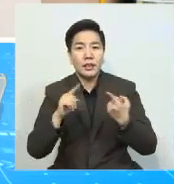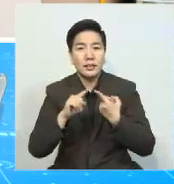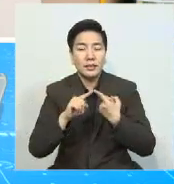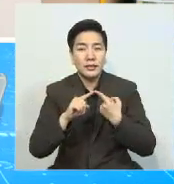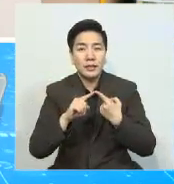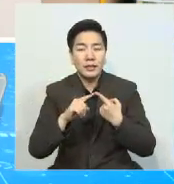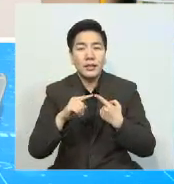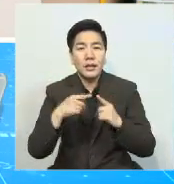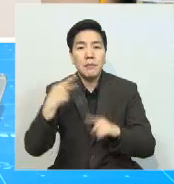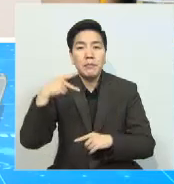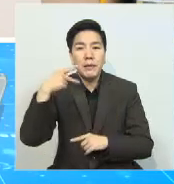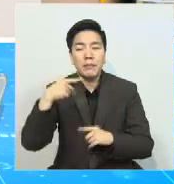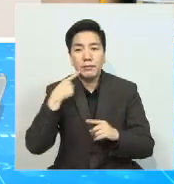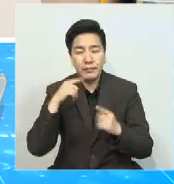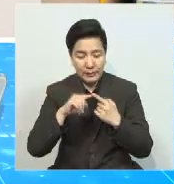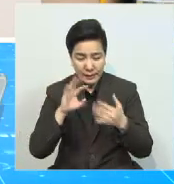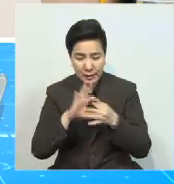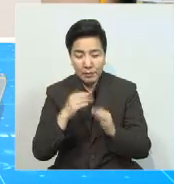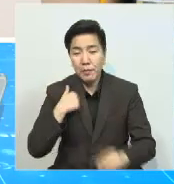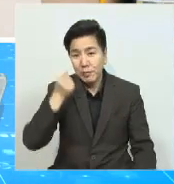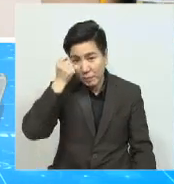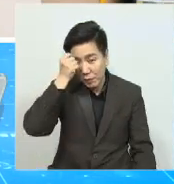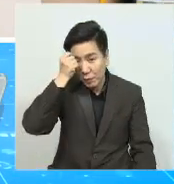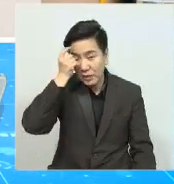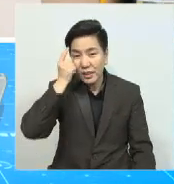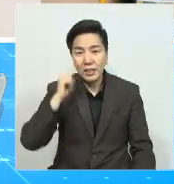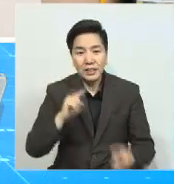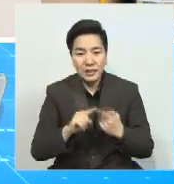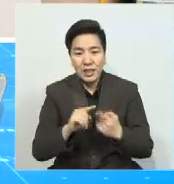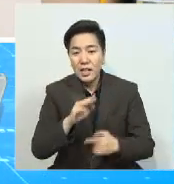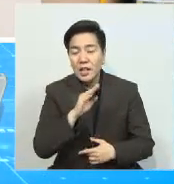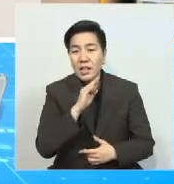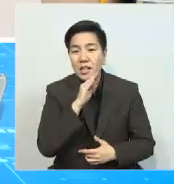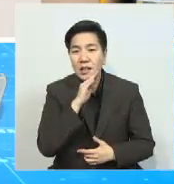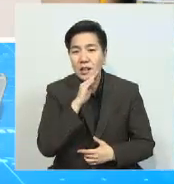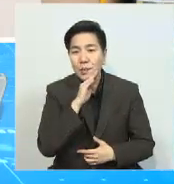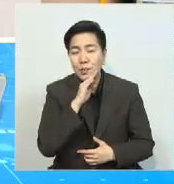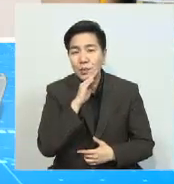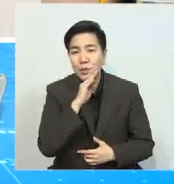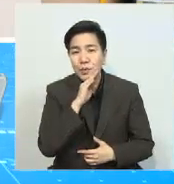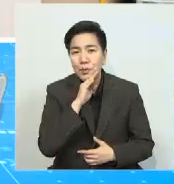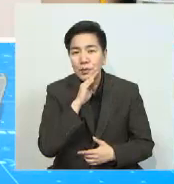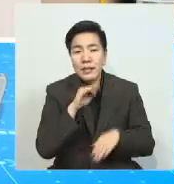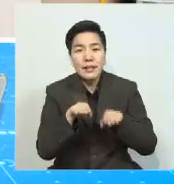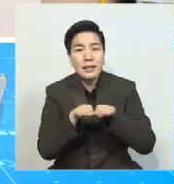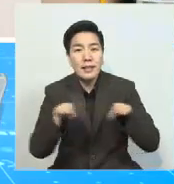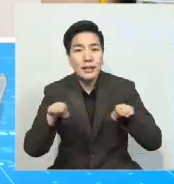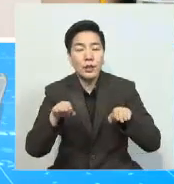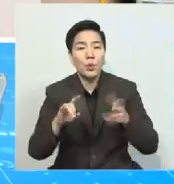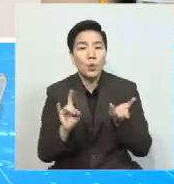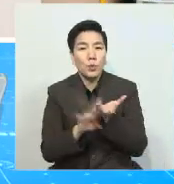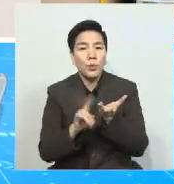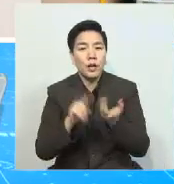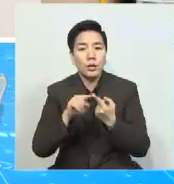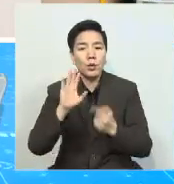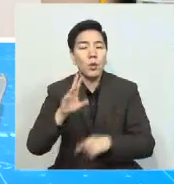ต่างๆเหล่านั้นทีนี้ผมเข้าใจว่าถ้าหากว่าใช้เกณฑ์คุณภาพข